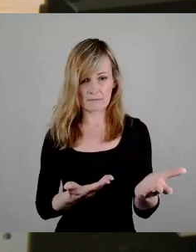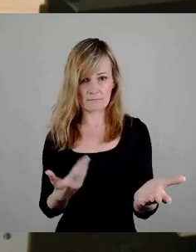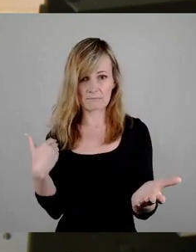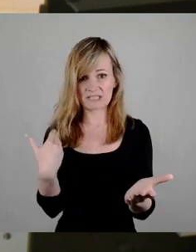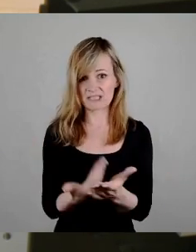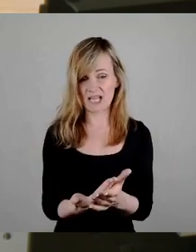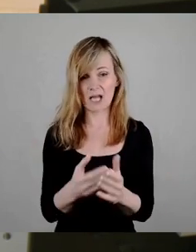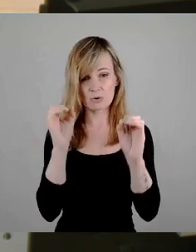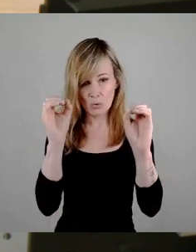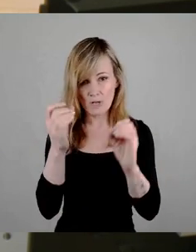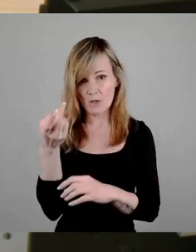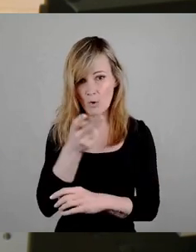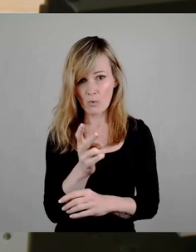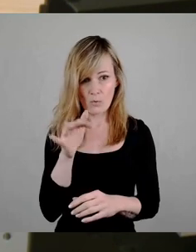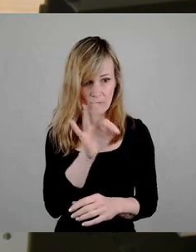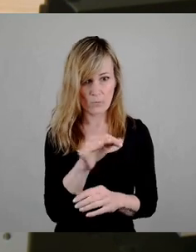Euro dafür zur Verfügung.